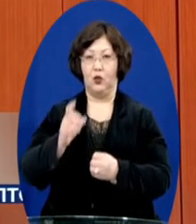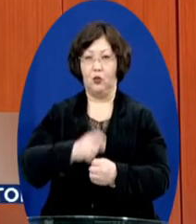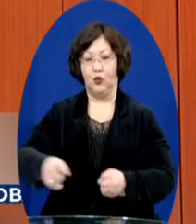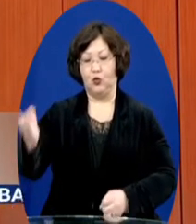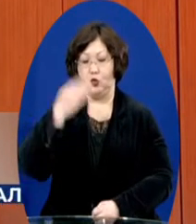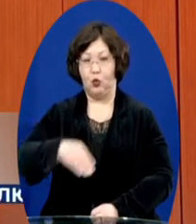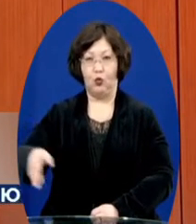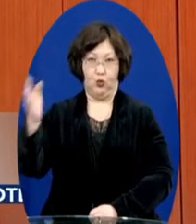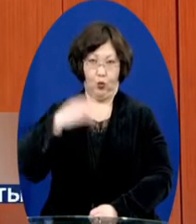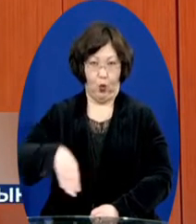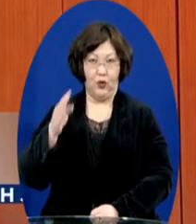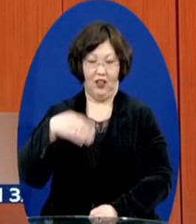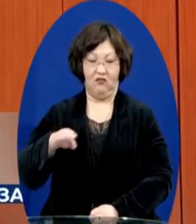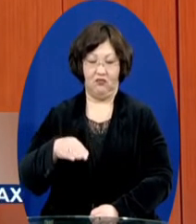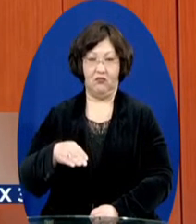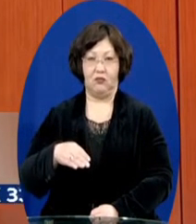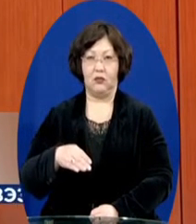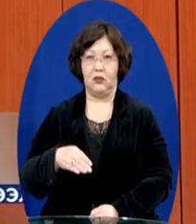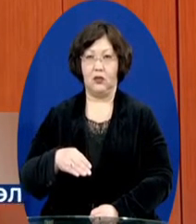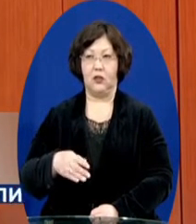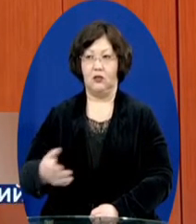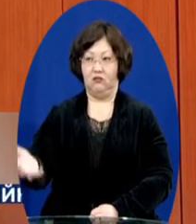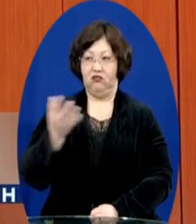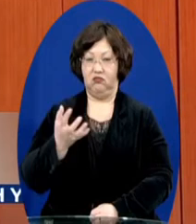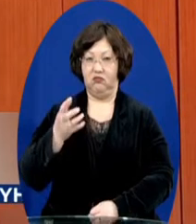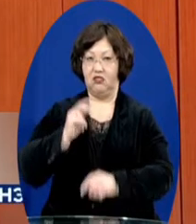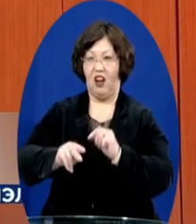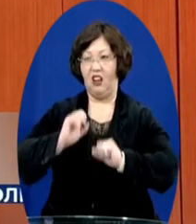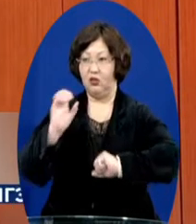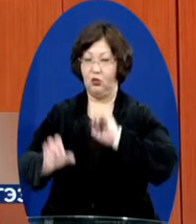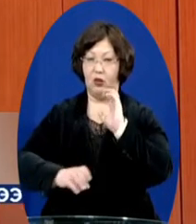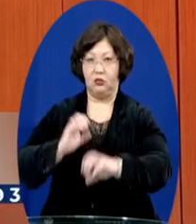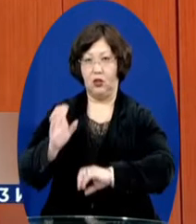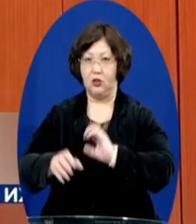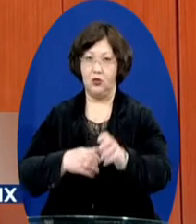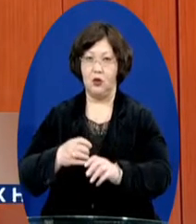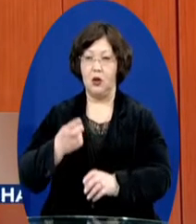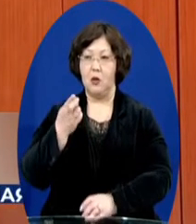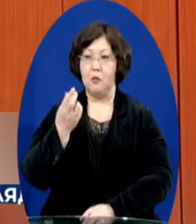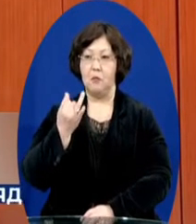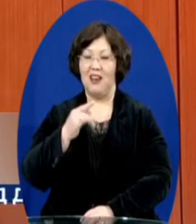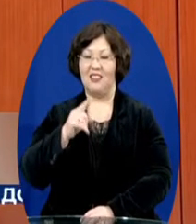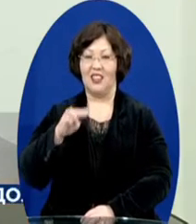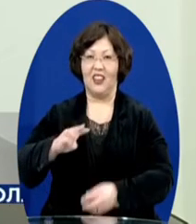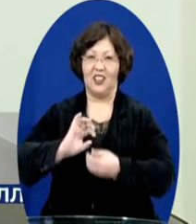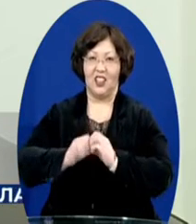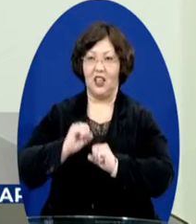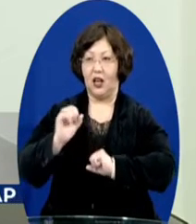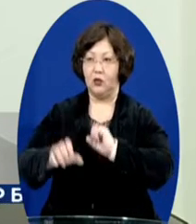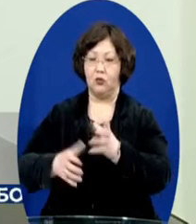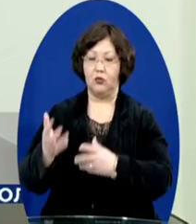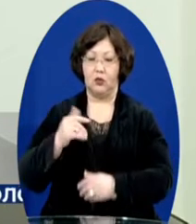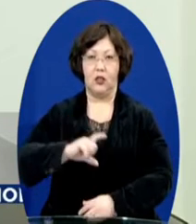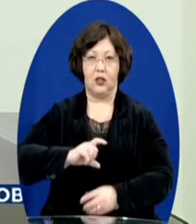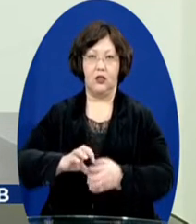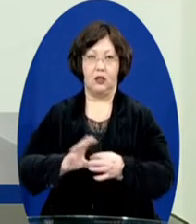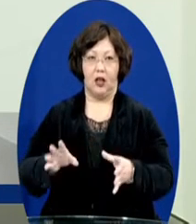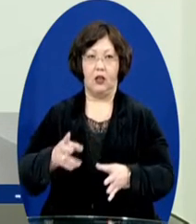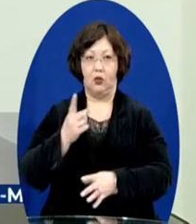шууд дуудаад одоо байцах юм ихэн нэг. Ингэж л бид нар одоо үр дүнд хүрэн. Энэ